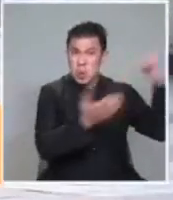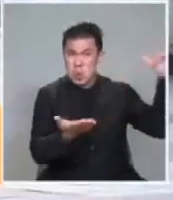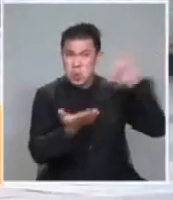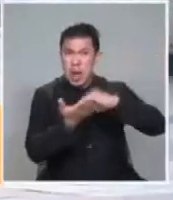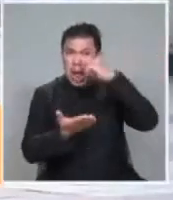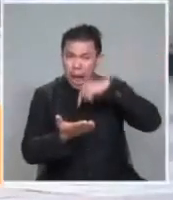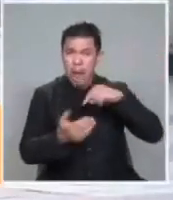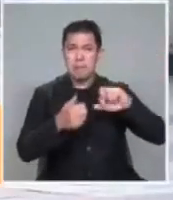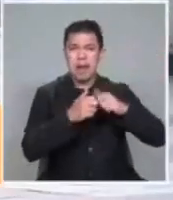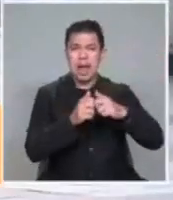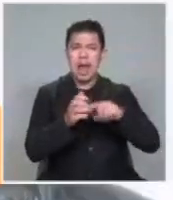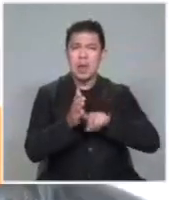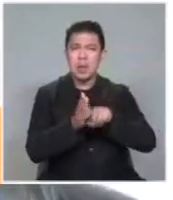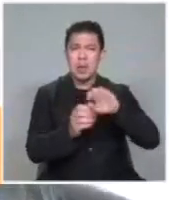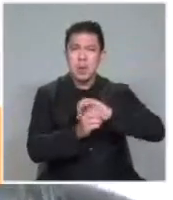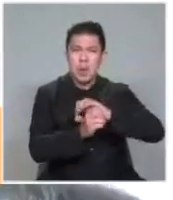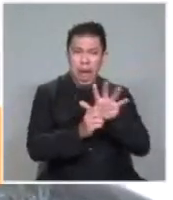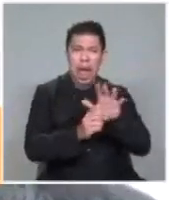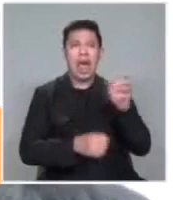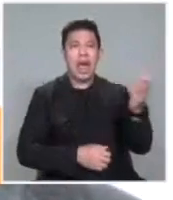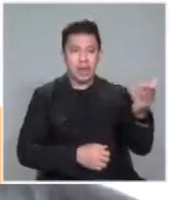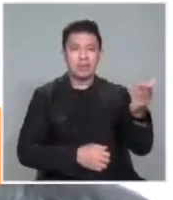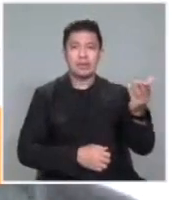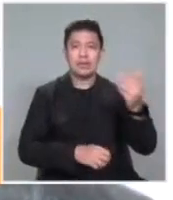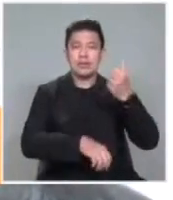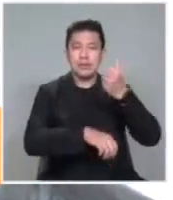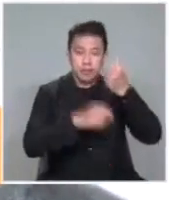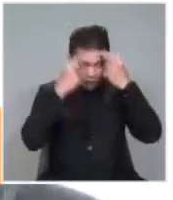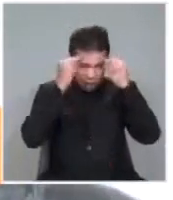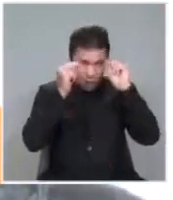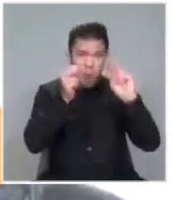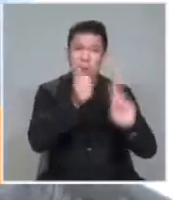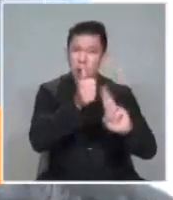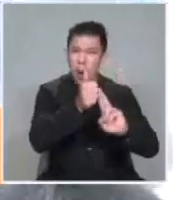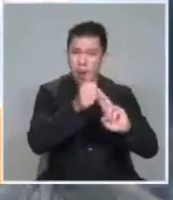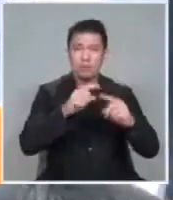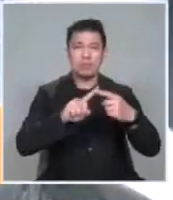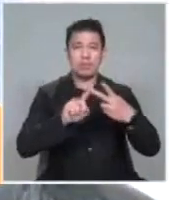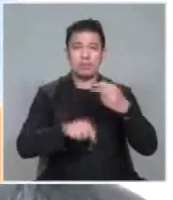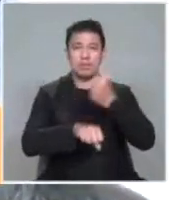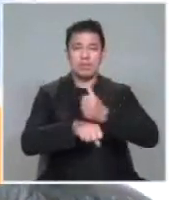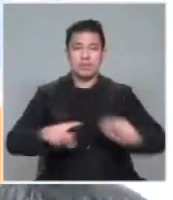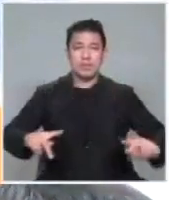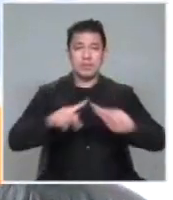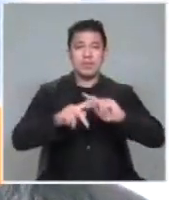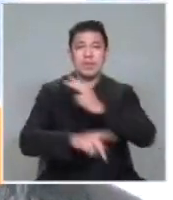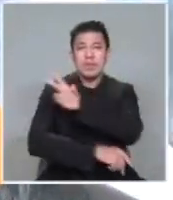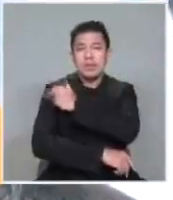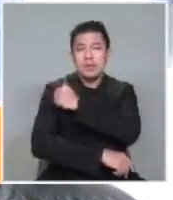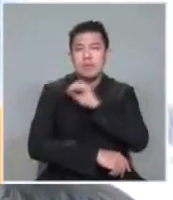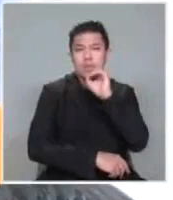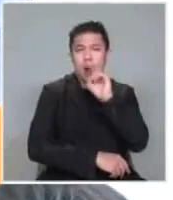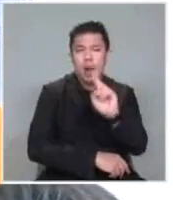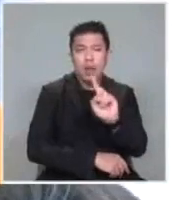ในช่วงระบาดไวรัสโควิด-19 นายอนุทินชาญวิรกูลรองนายกรัฐมนตรีและรัฐมนตรีว่าการกระทรวงสาธาร